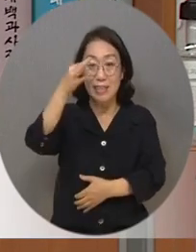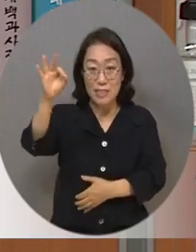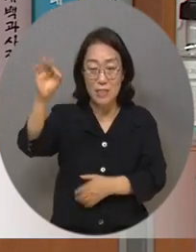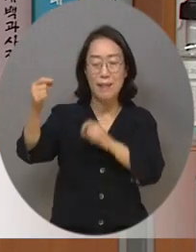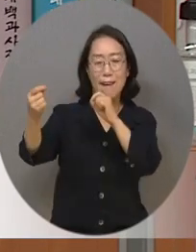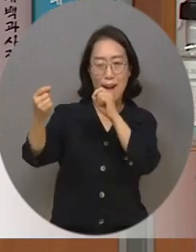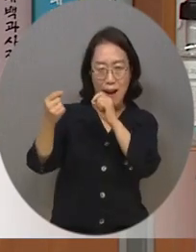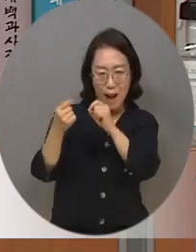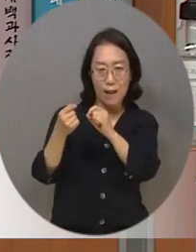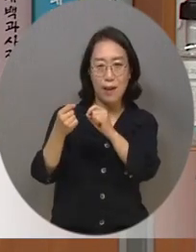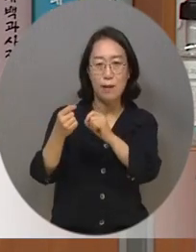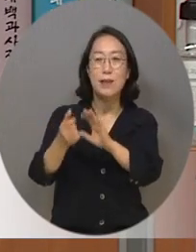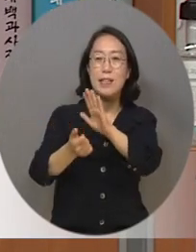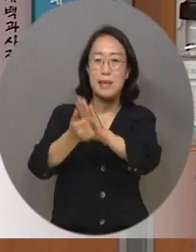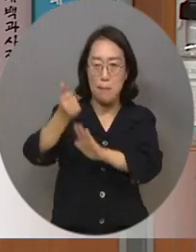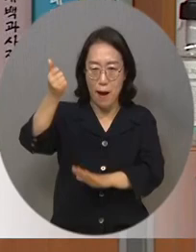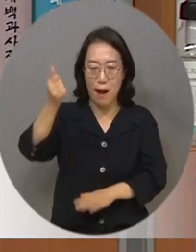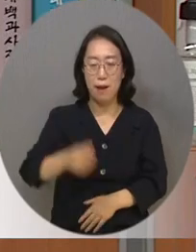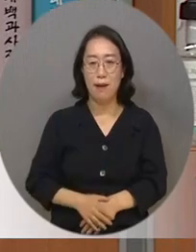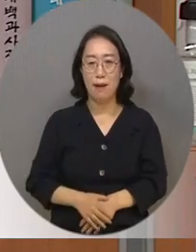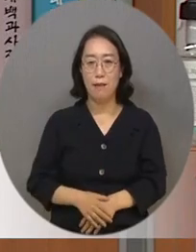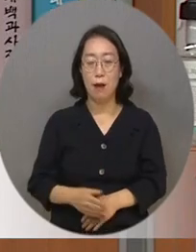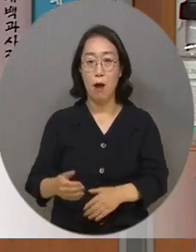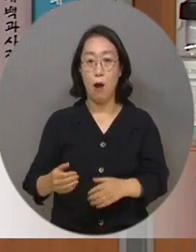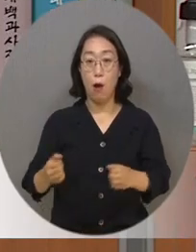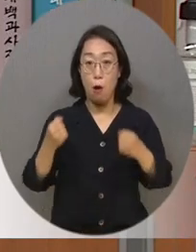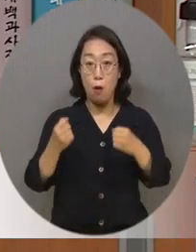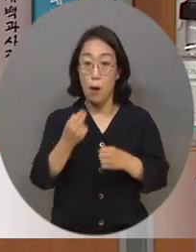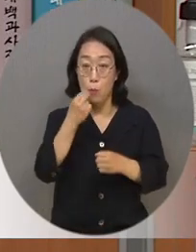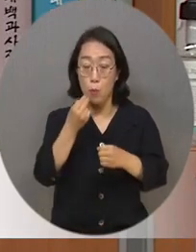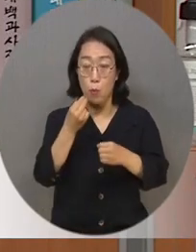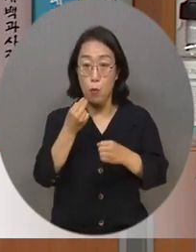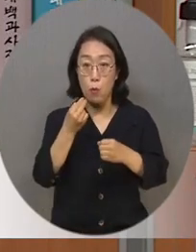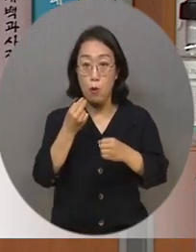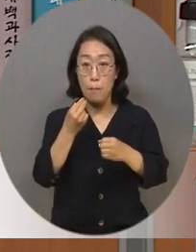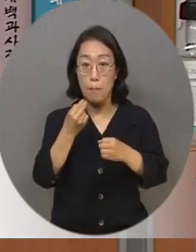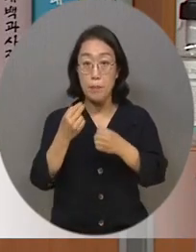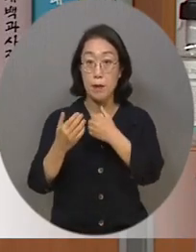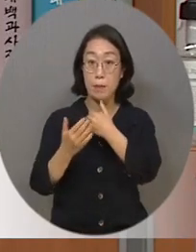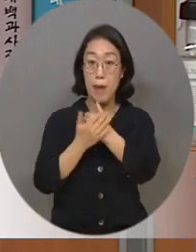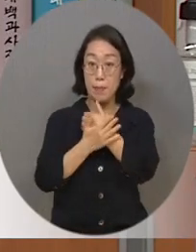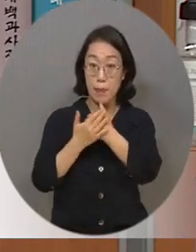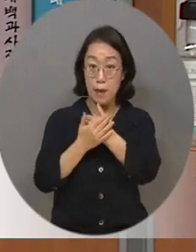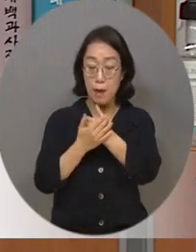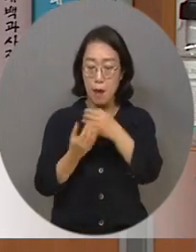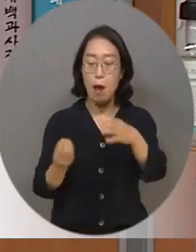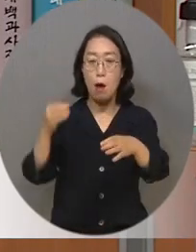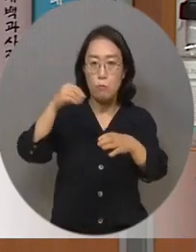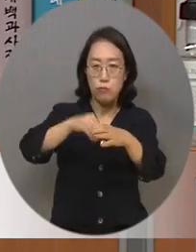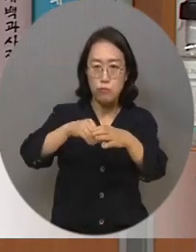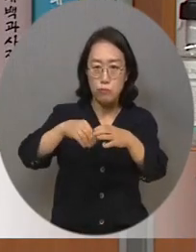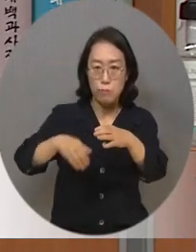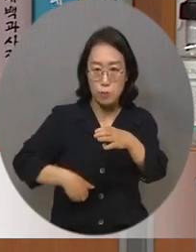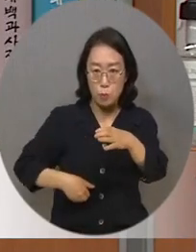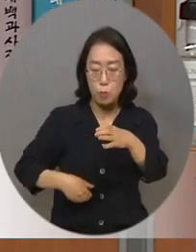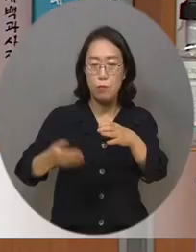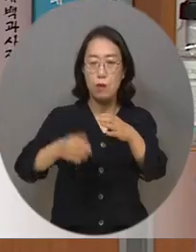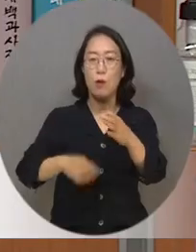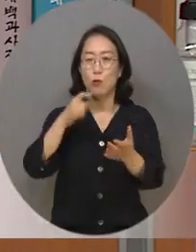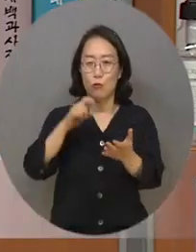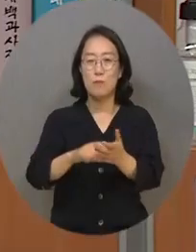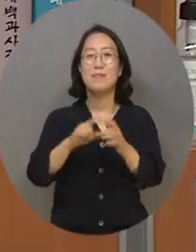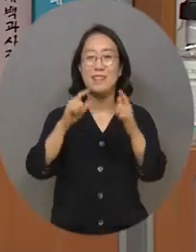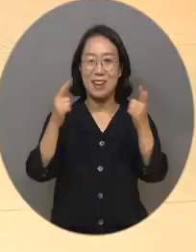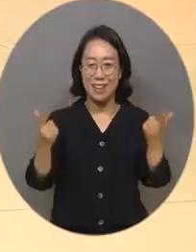더 가까워질 수 있었는데요. 그러면 이제 건강보험급여 제도 안으로 들어오기만 하면 되는데 그 일마저 쉬운 상황은